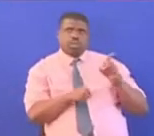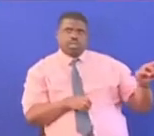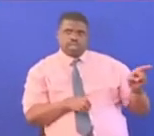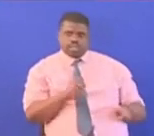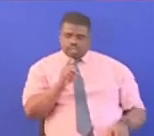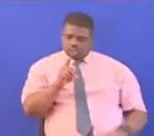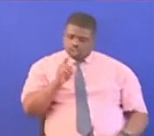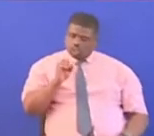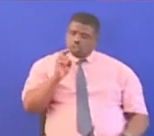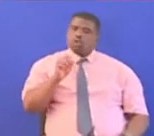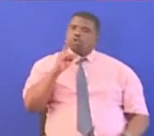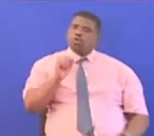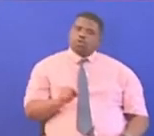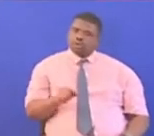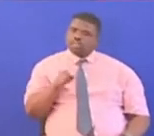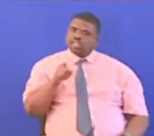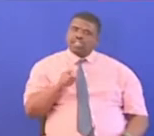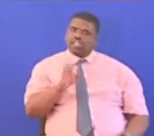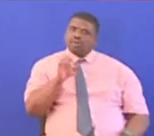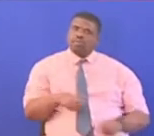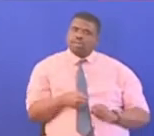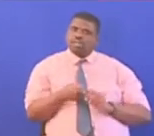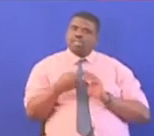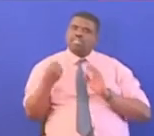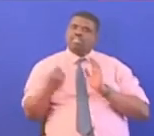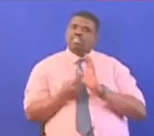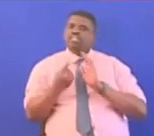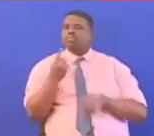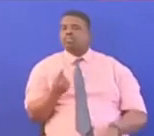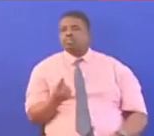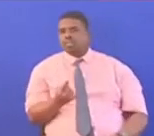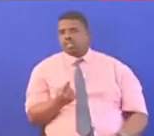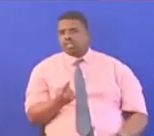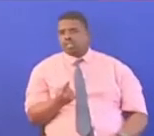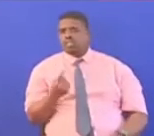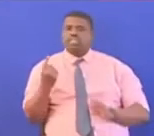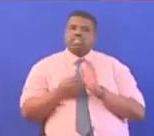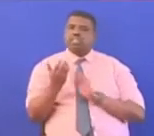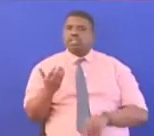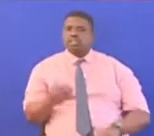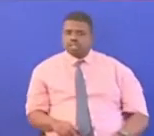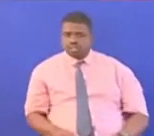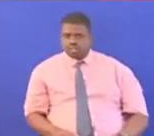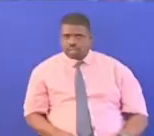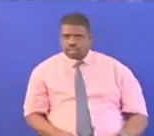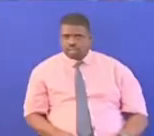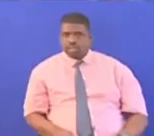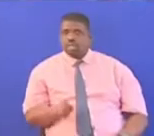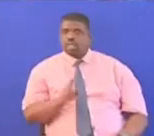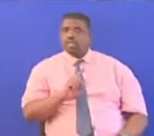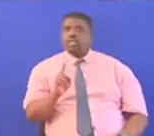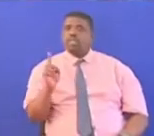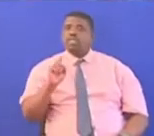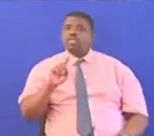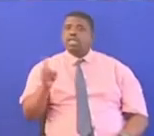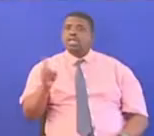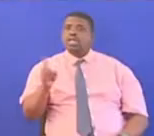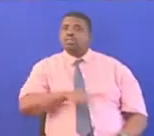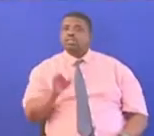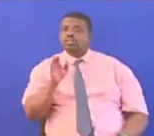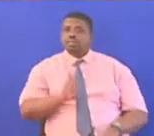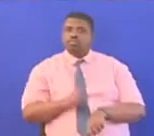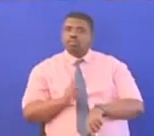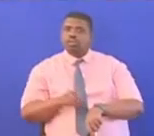Kondoa. Sasa GN hii ni ya mwaka 61, GN namba 65. Mheshimiwa Speaker. Mheshimiwa, dakika moja malizia mchango wako,